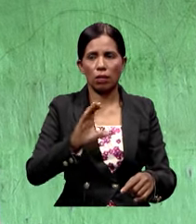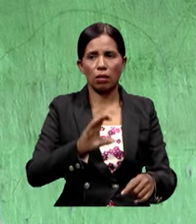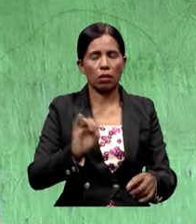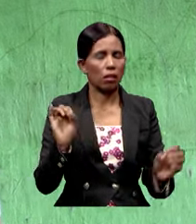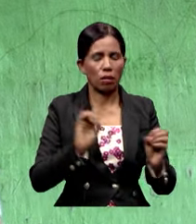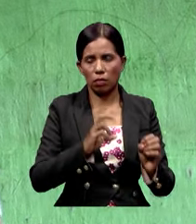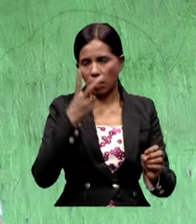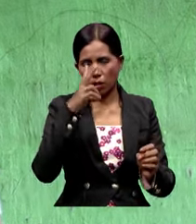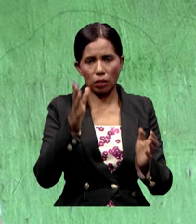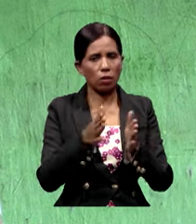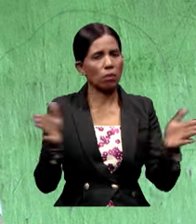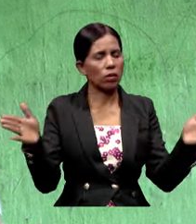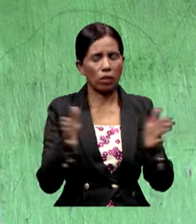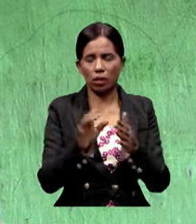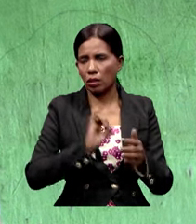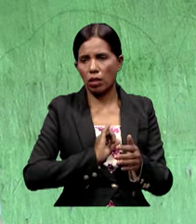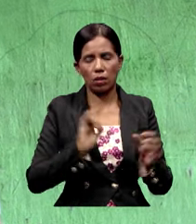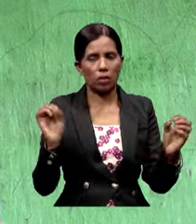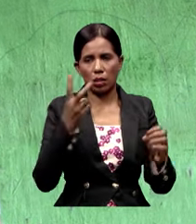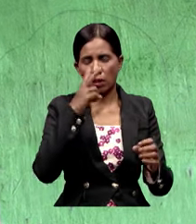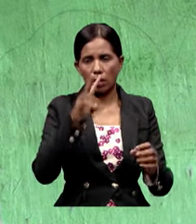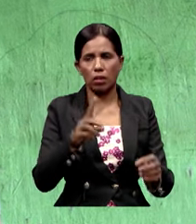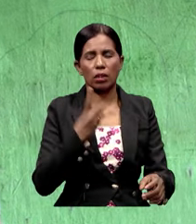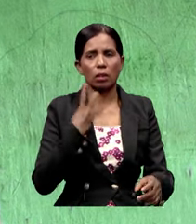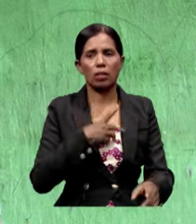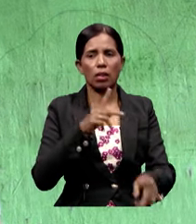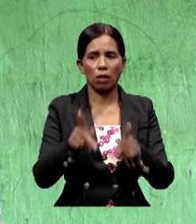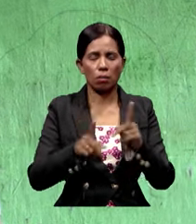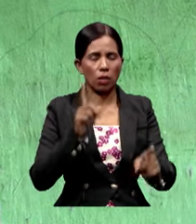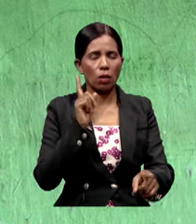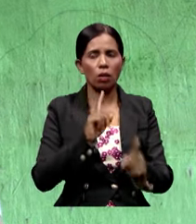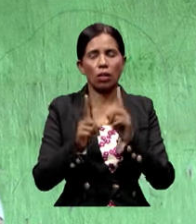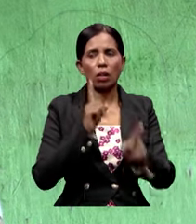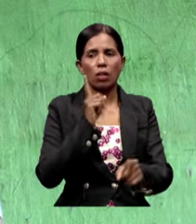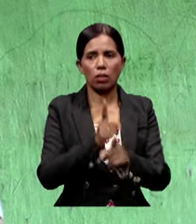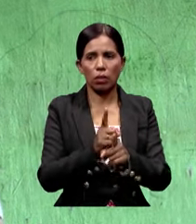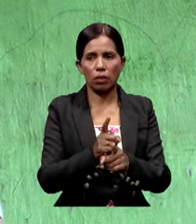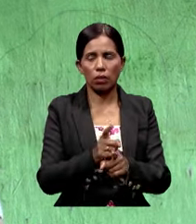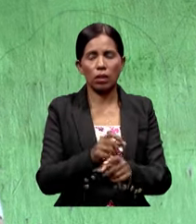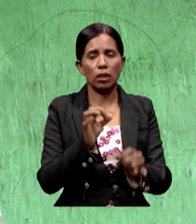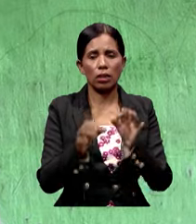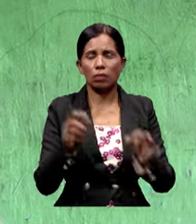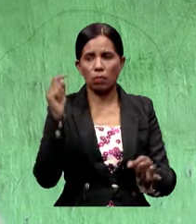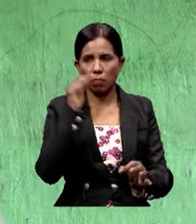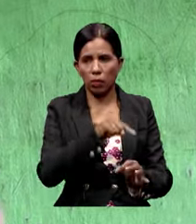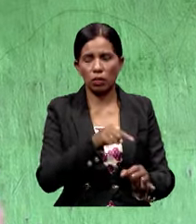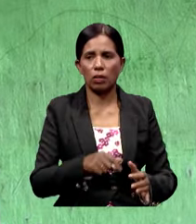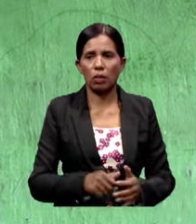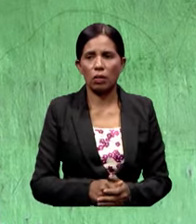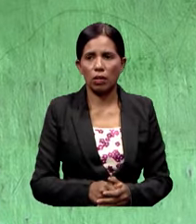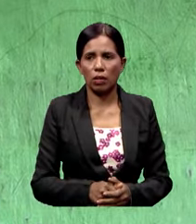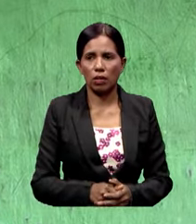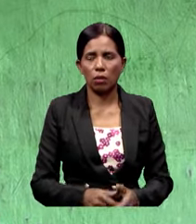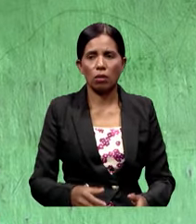nalar eh. Itu yang aku lihat dolar level bosok. Kalau bosok, usi mau